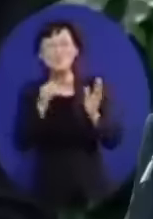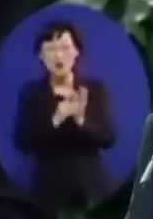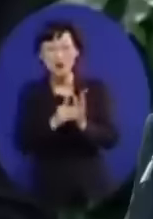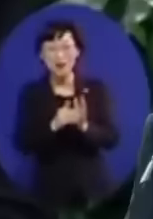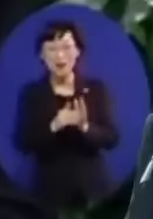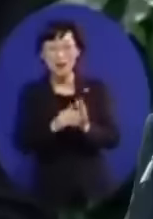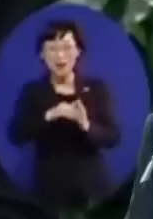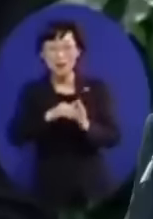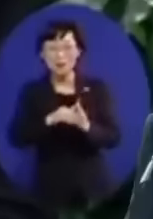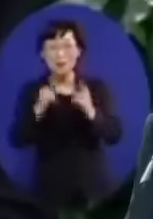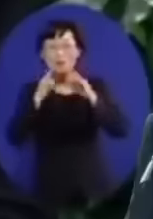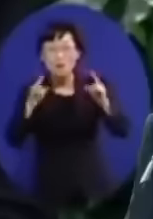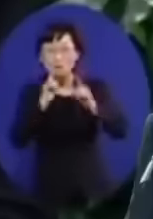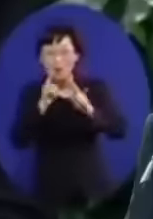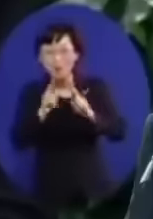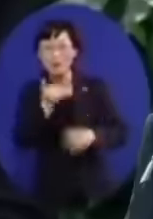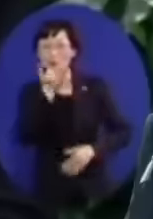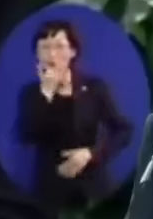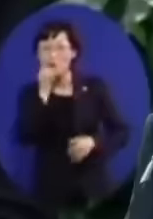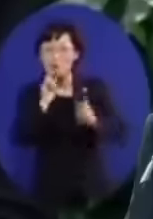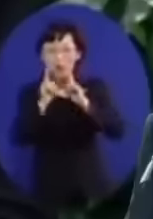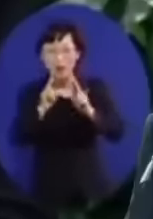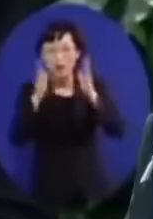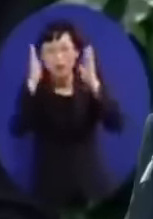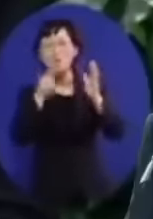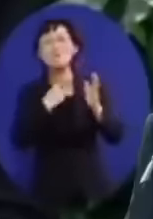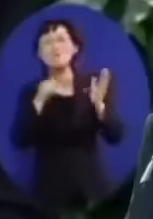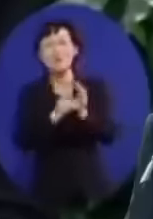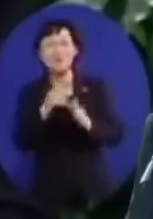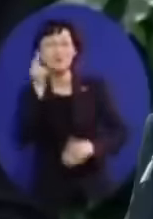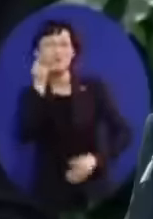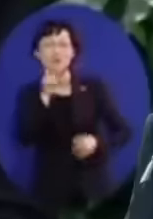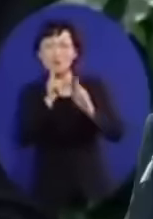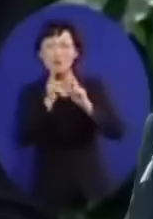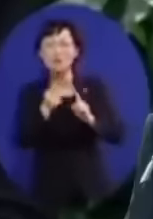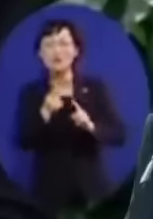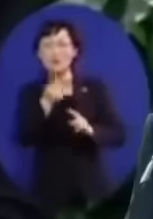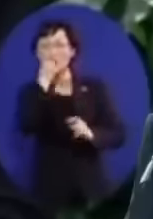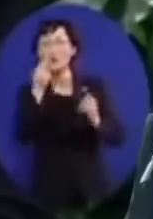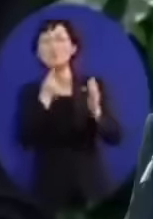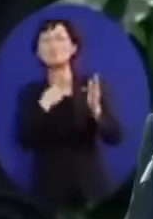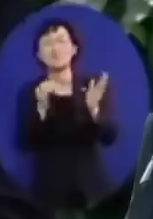불어도 공부했고 독일어도 공부했고 일본어도 공부했습니다.